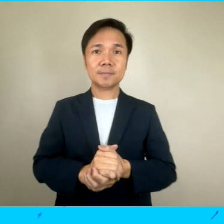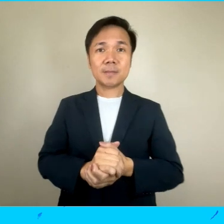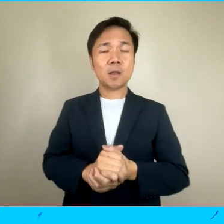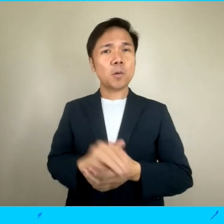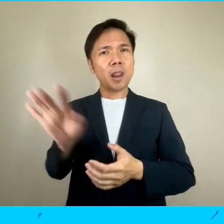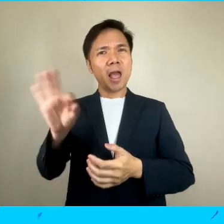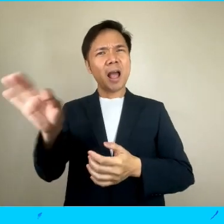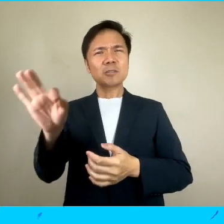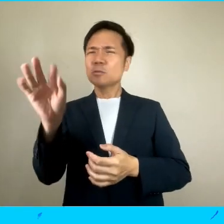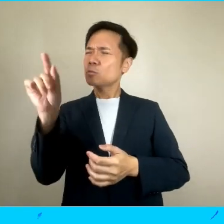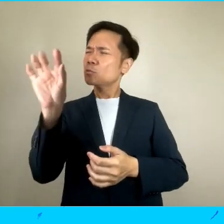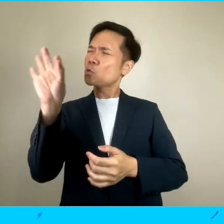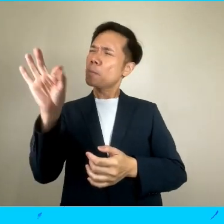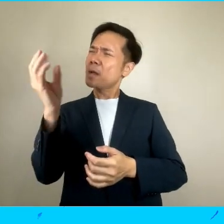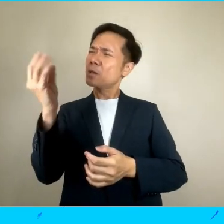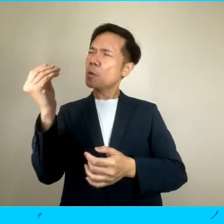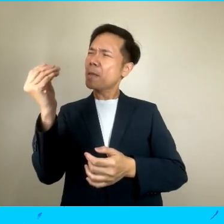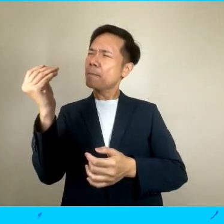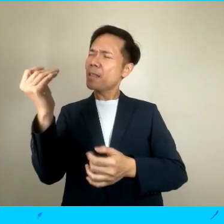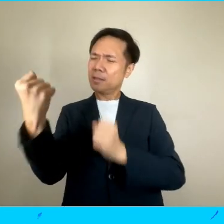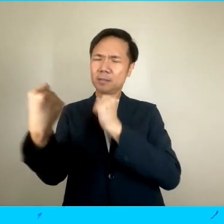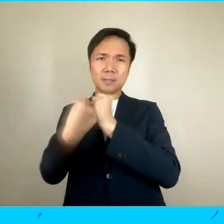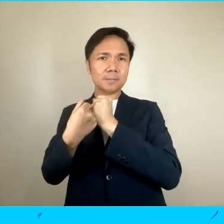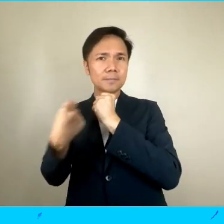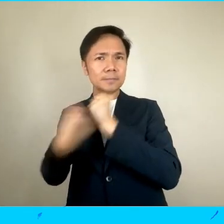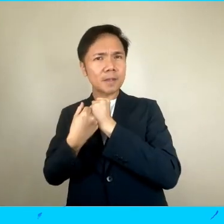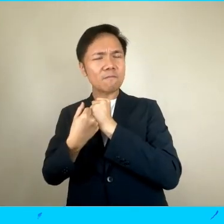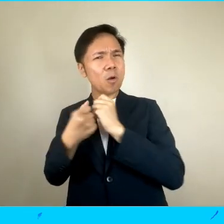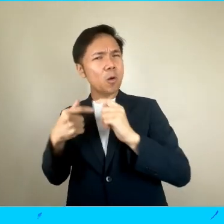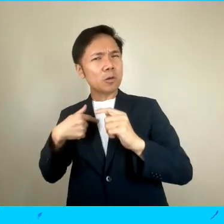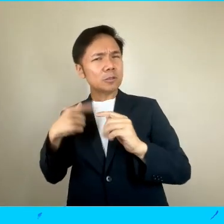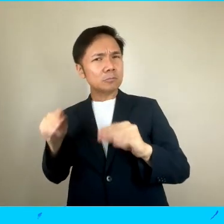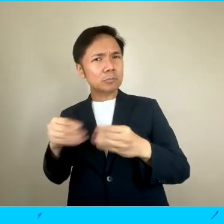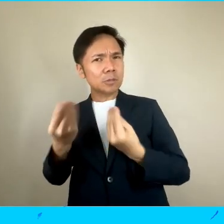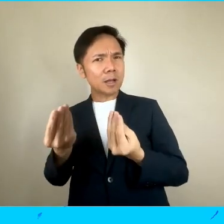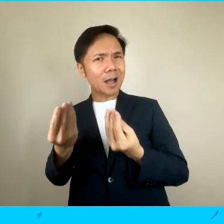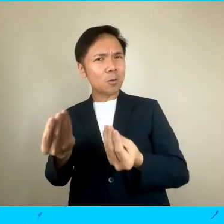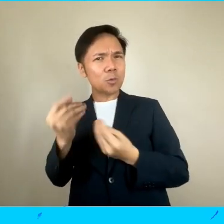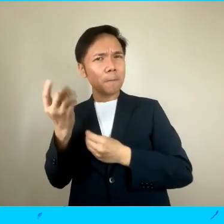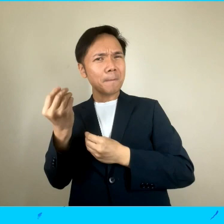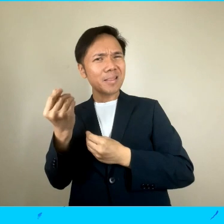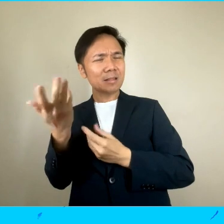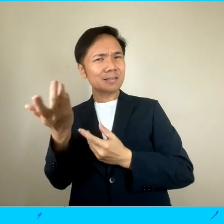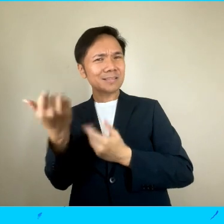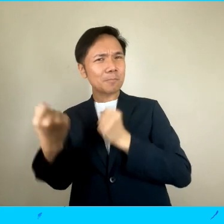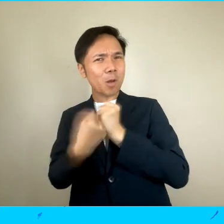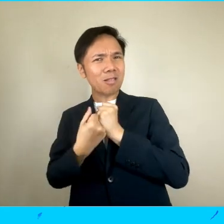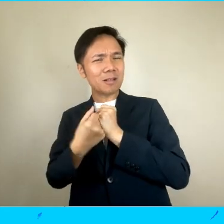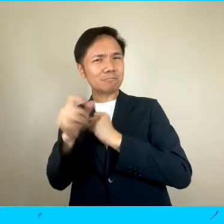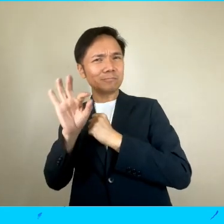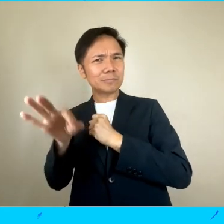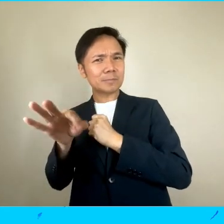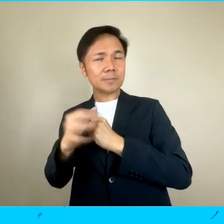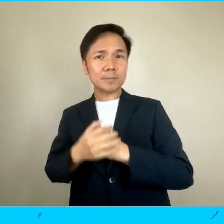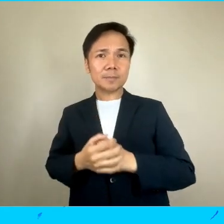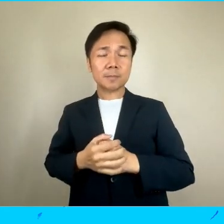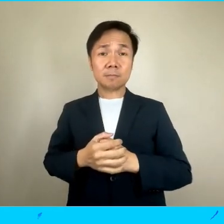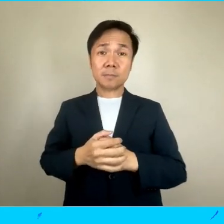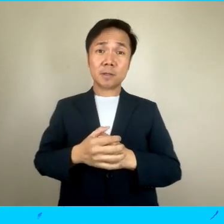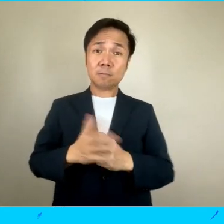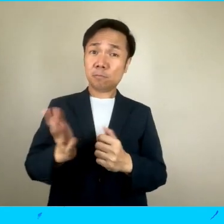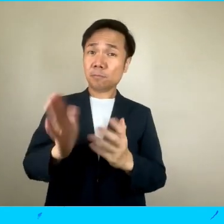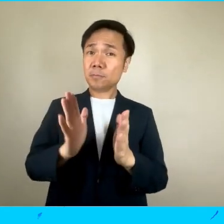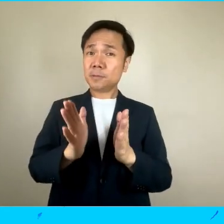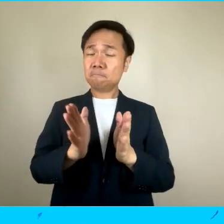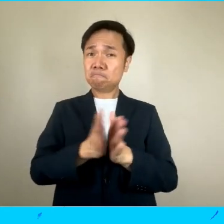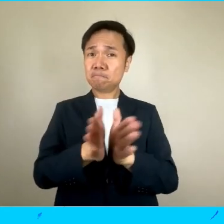voulais vous poser une question sur le soutien financier qui est nécessaire pour soutenir les adolescents et les soignants.